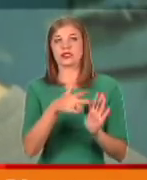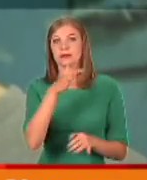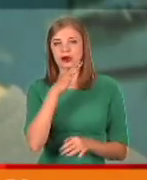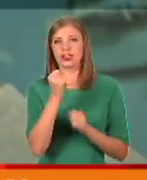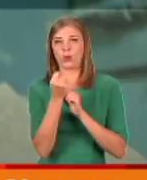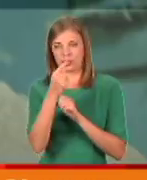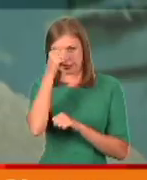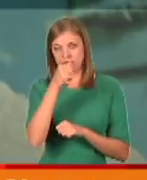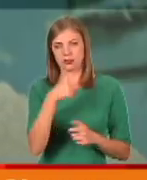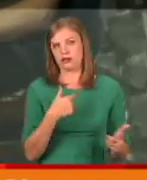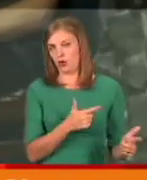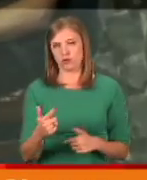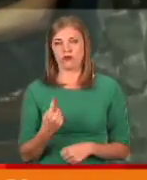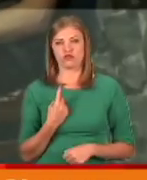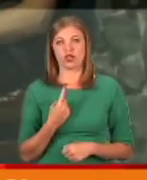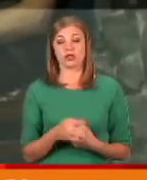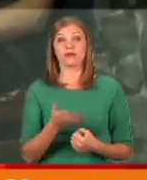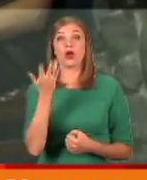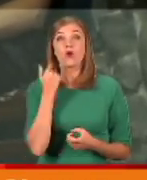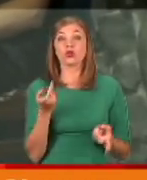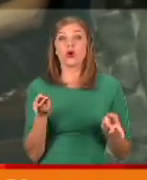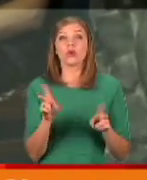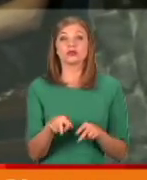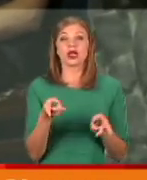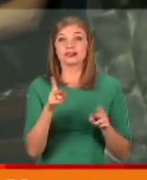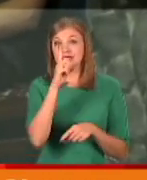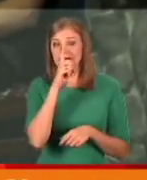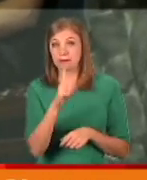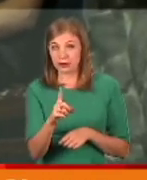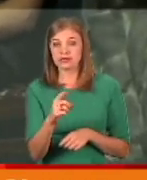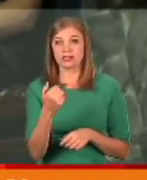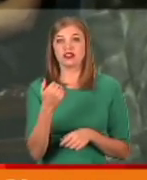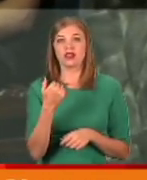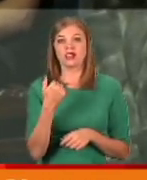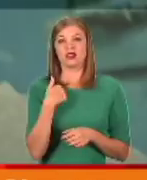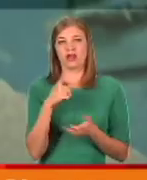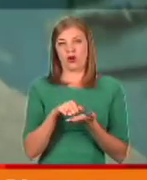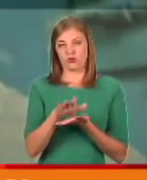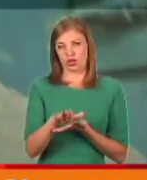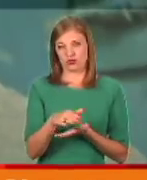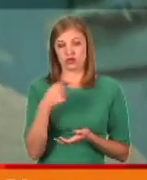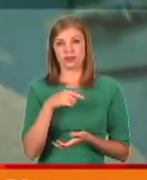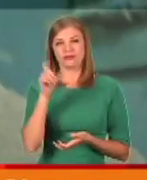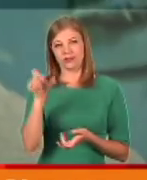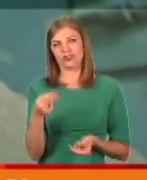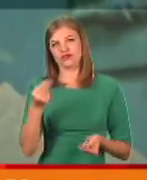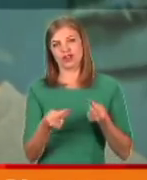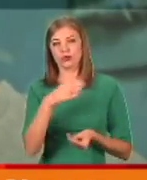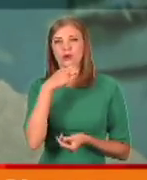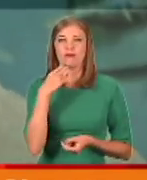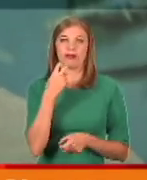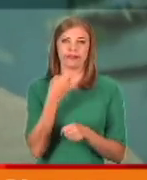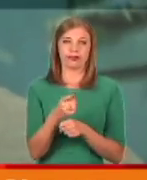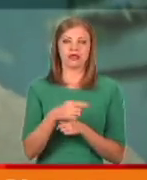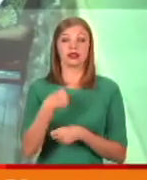і 11 місяців я готовий ждати. А коли останеться досиджувати місяць, я вже, мабуть, відкажусь від всяких обмінів. І хоча він жартує і багато